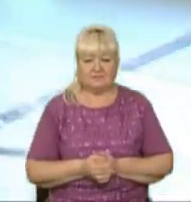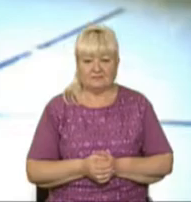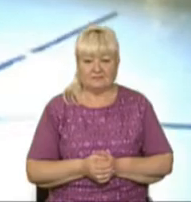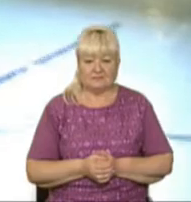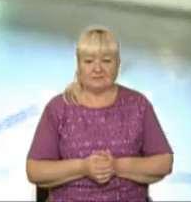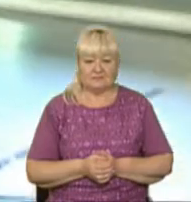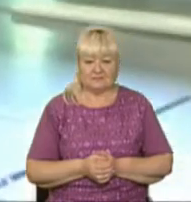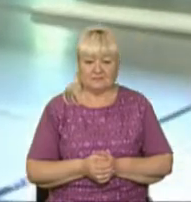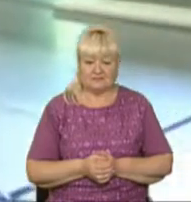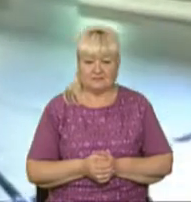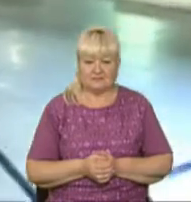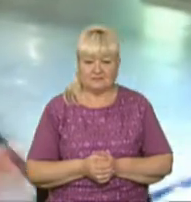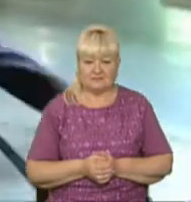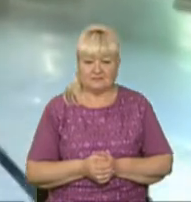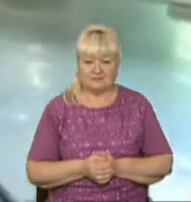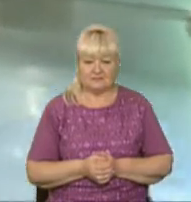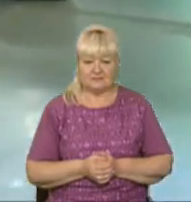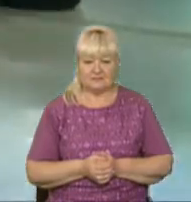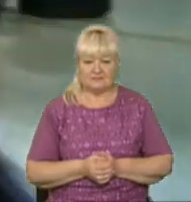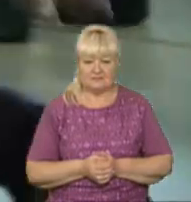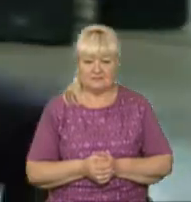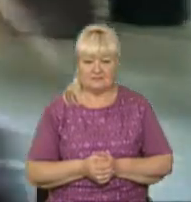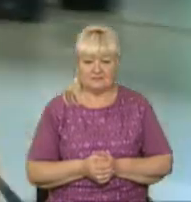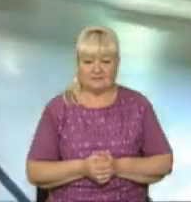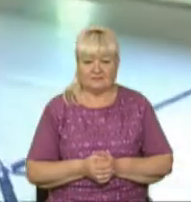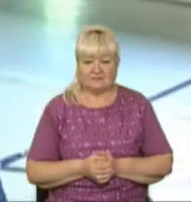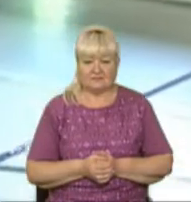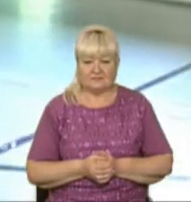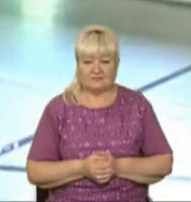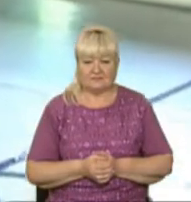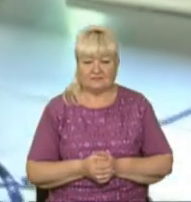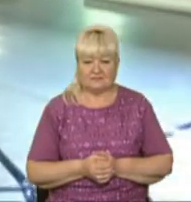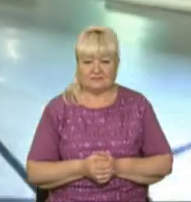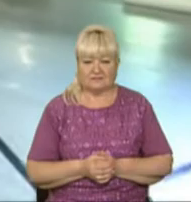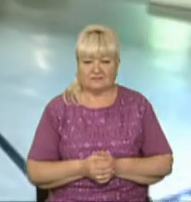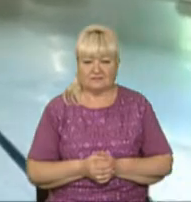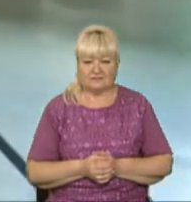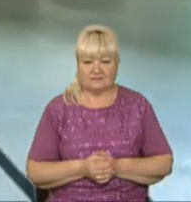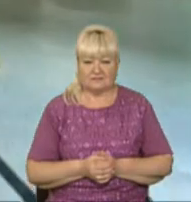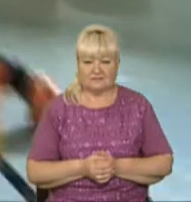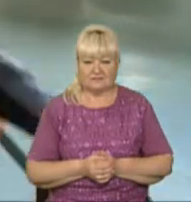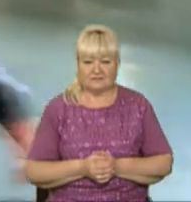за. Чики хочуть м'яса, я повний боєприпасів.